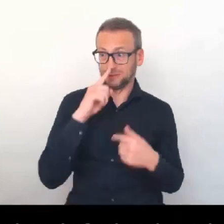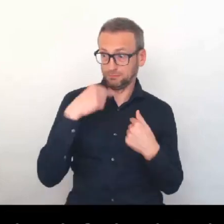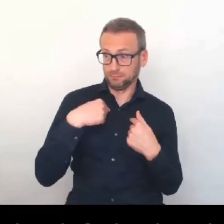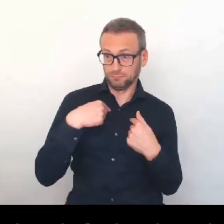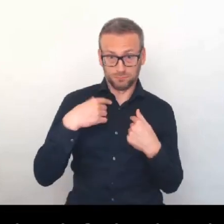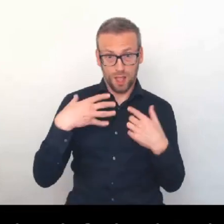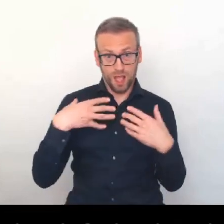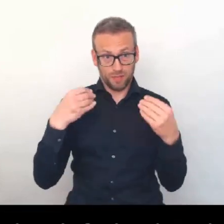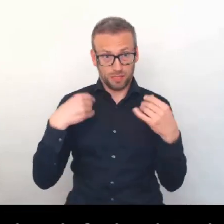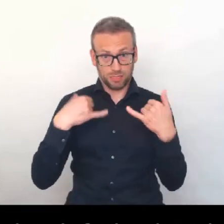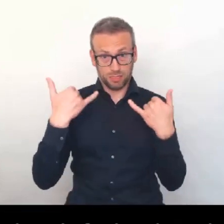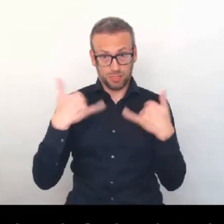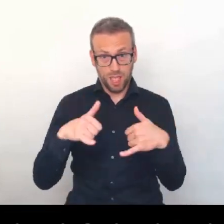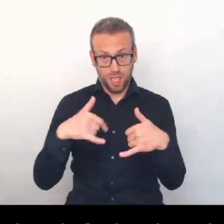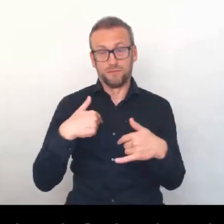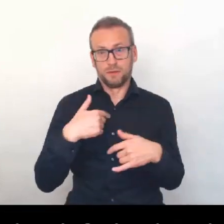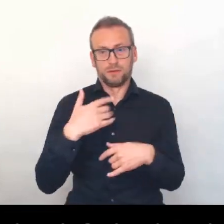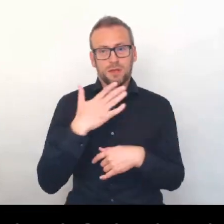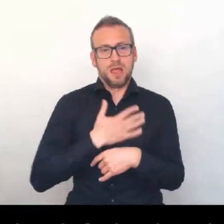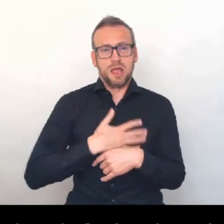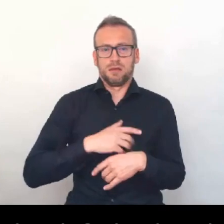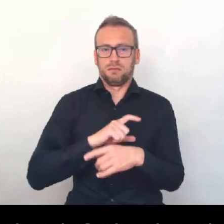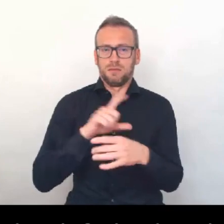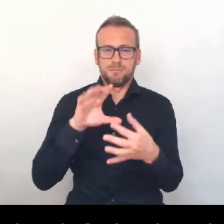mitgenommen werden in die neue Zeit.